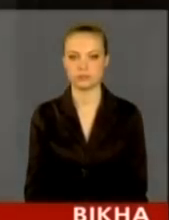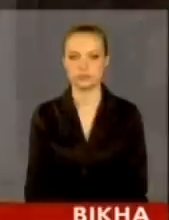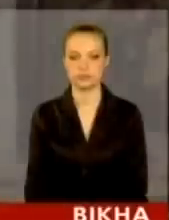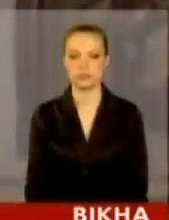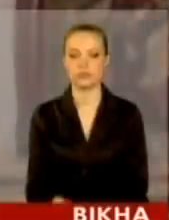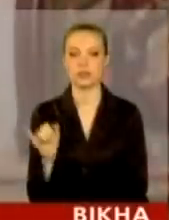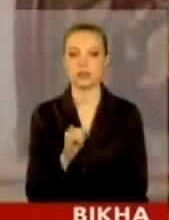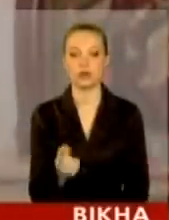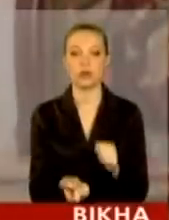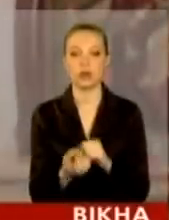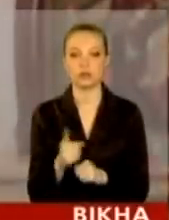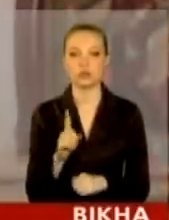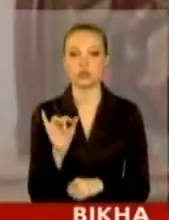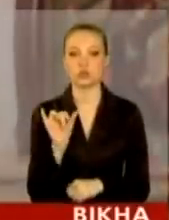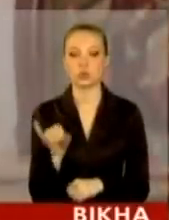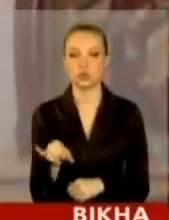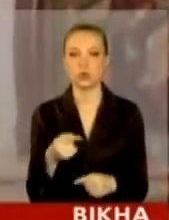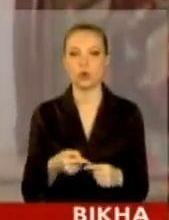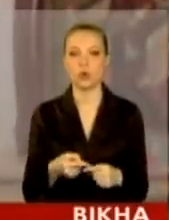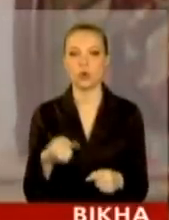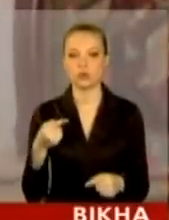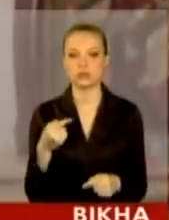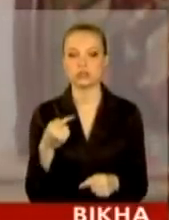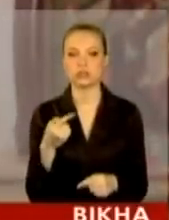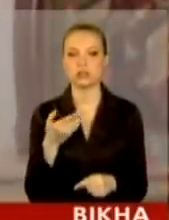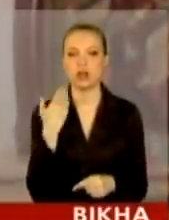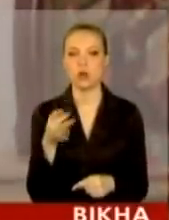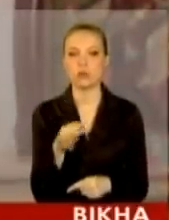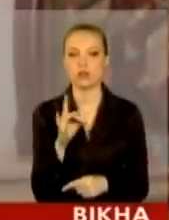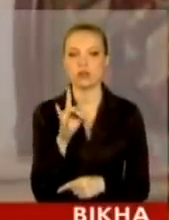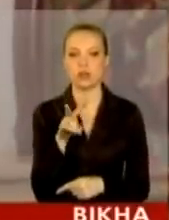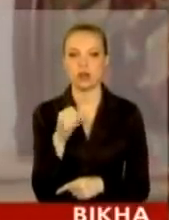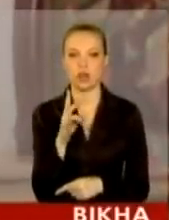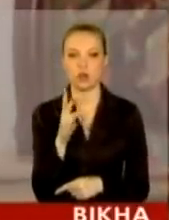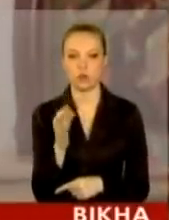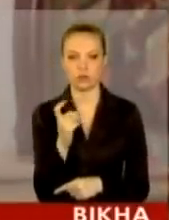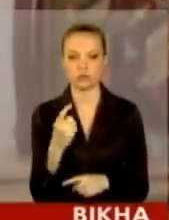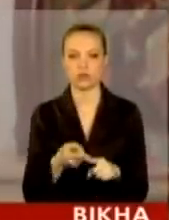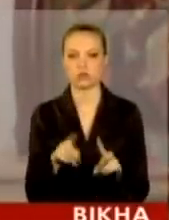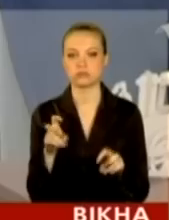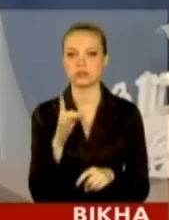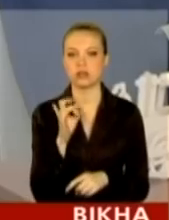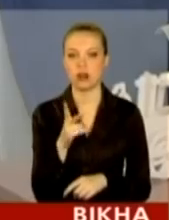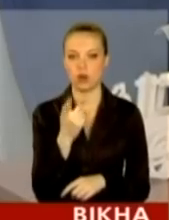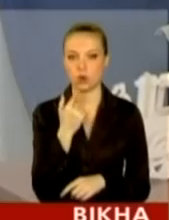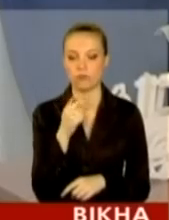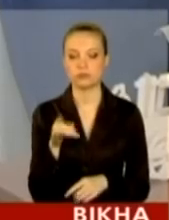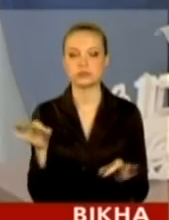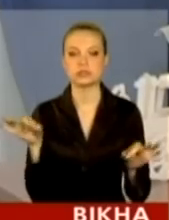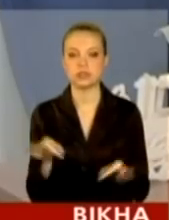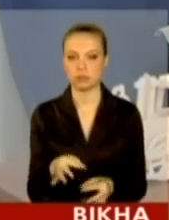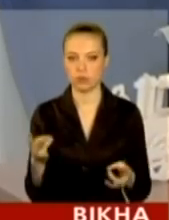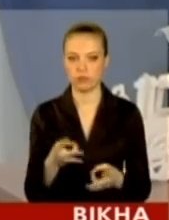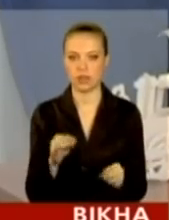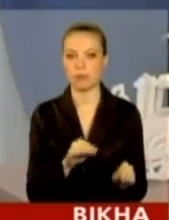І вказується, що в його острий легкообластичний лікоз. Це називається рак крові. Йому терміново